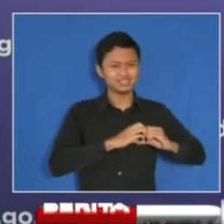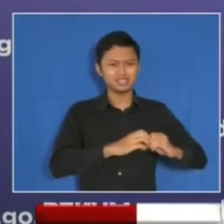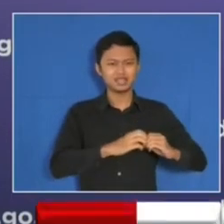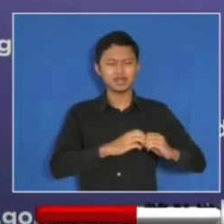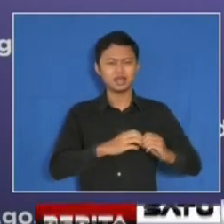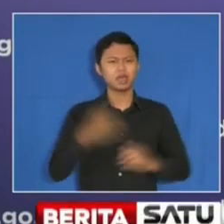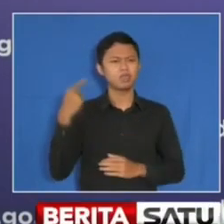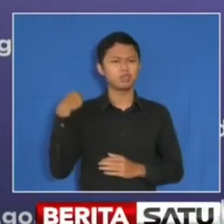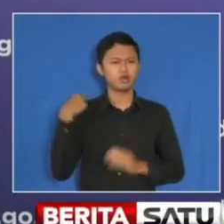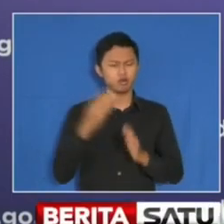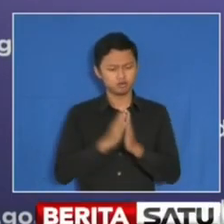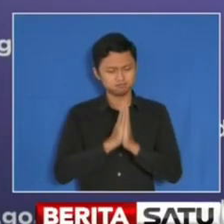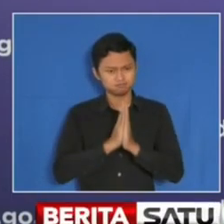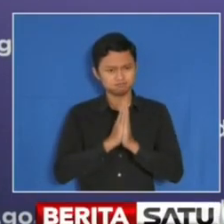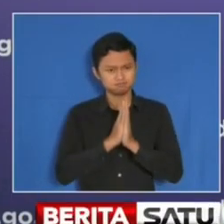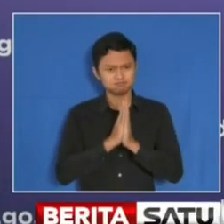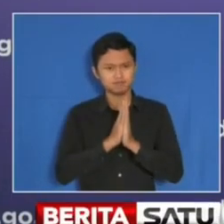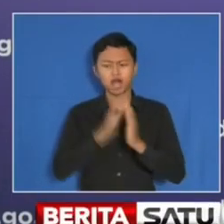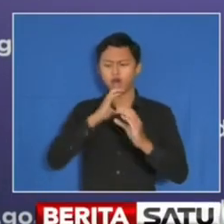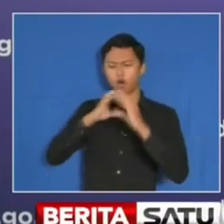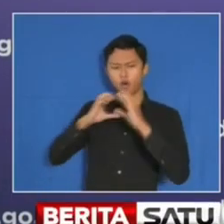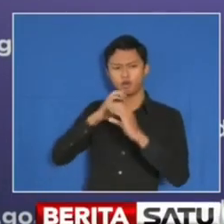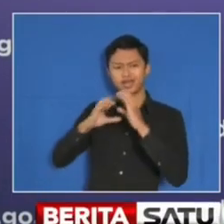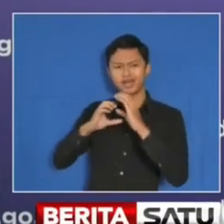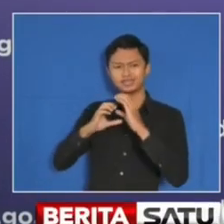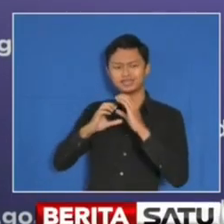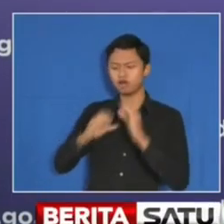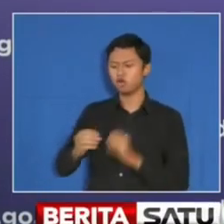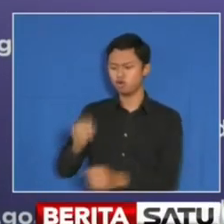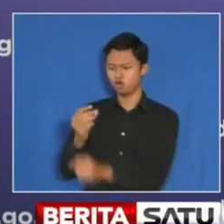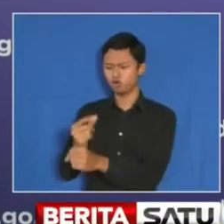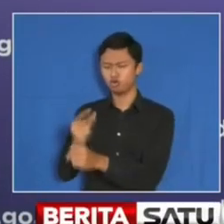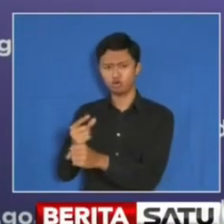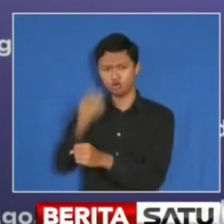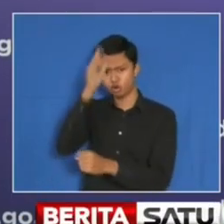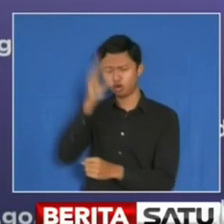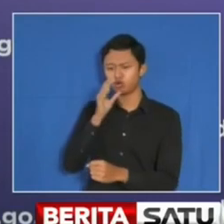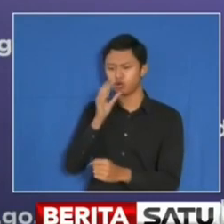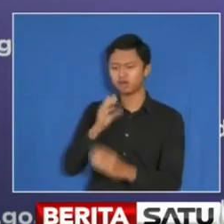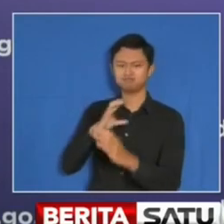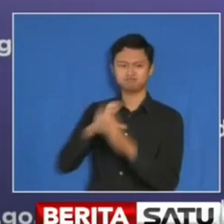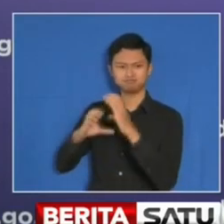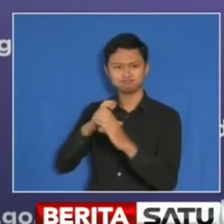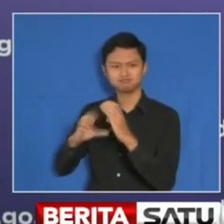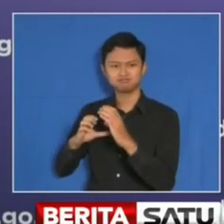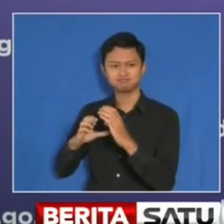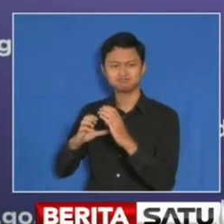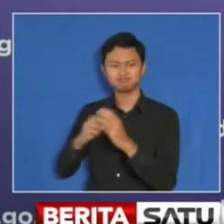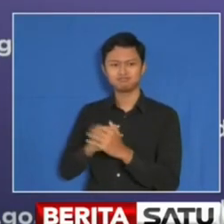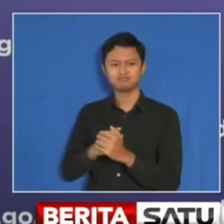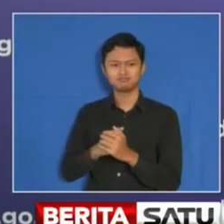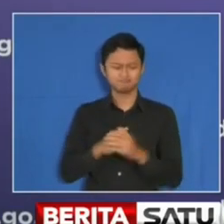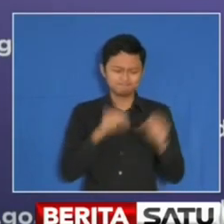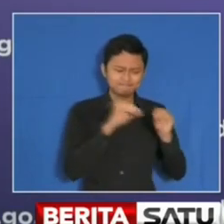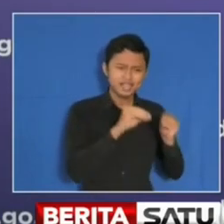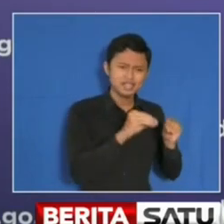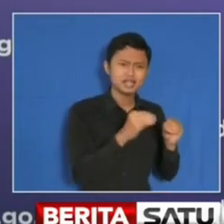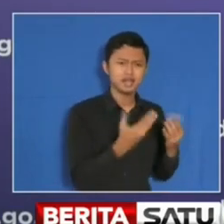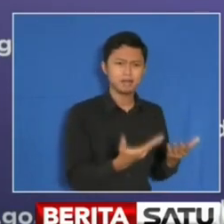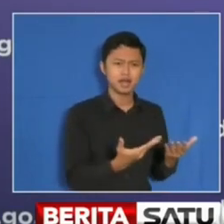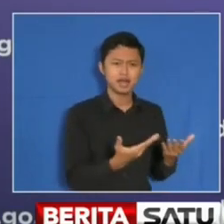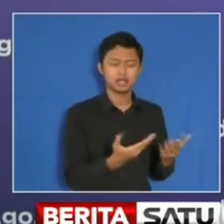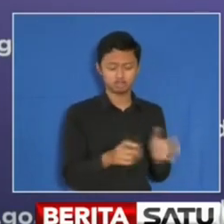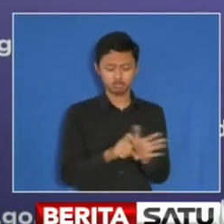saling berkomunikasi dengan guru putra-putri kita. Karena pelajaran yang akan diberikan, kalau langsung kepada